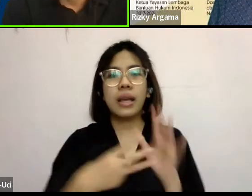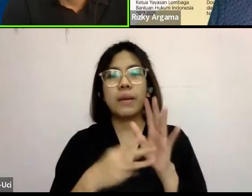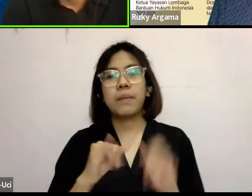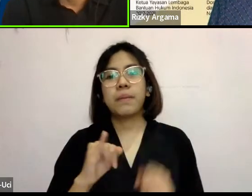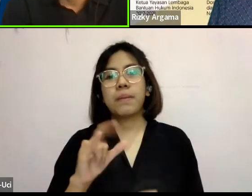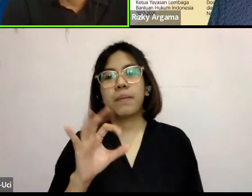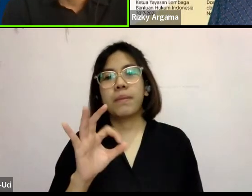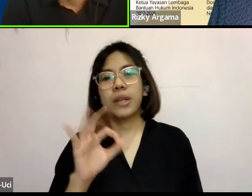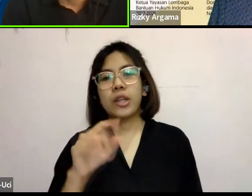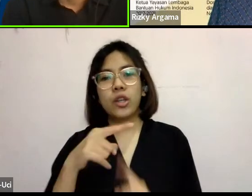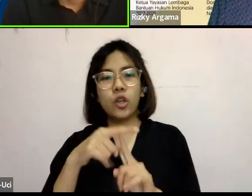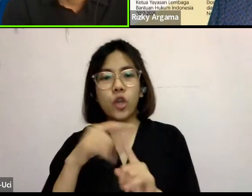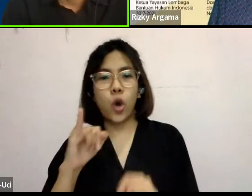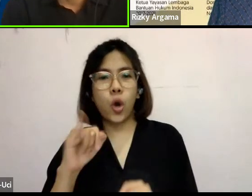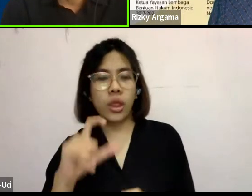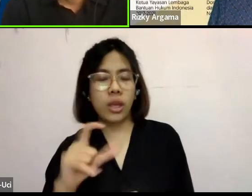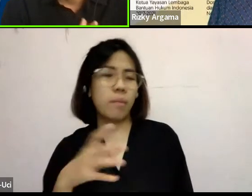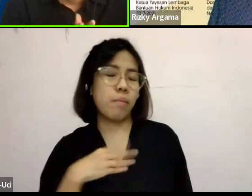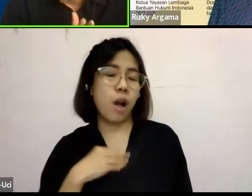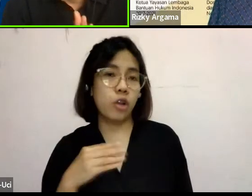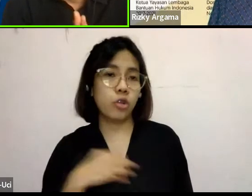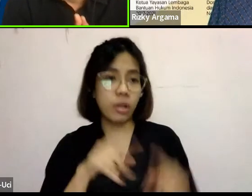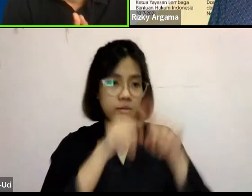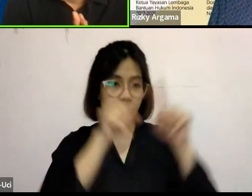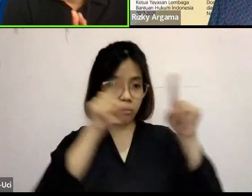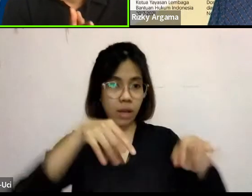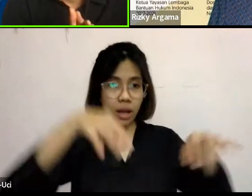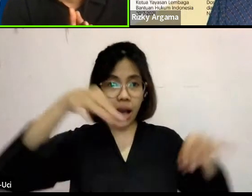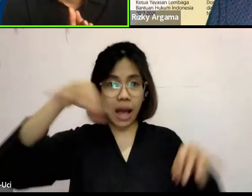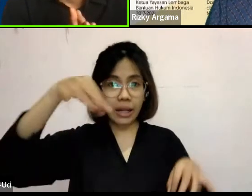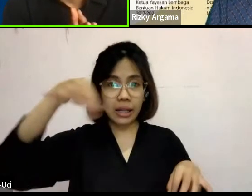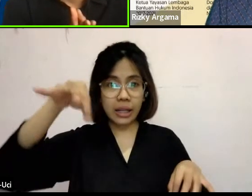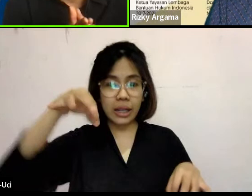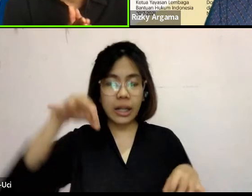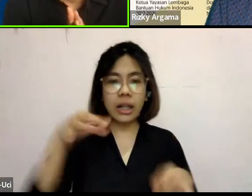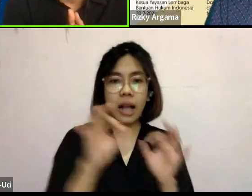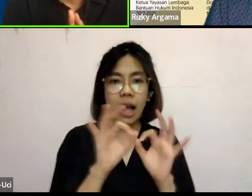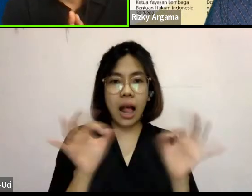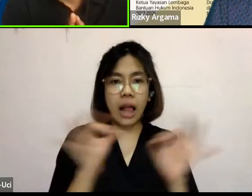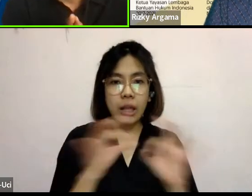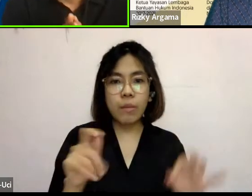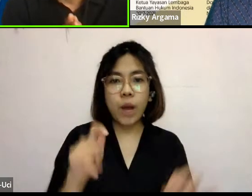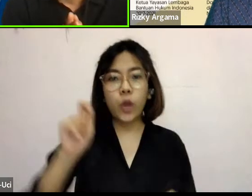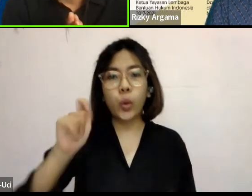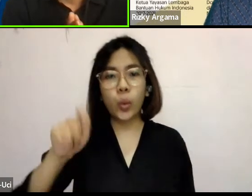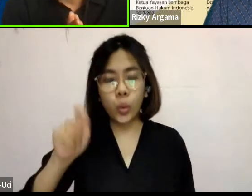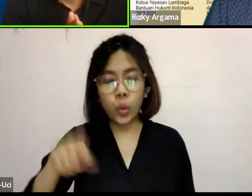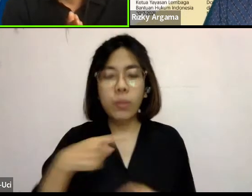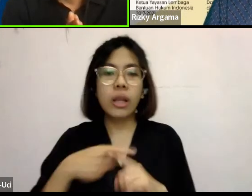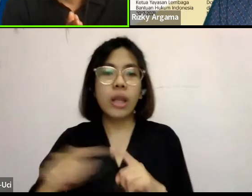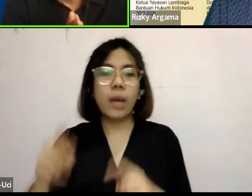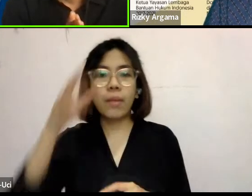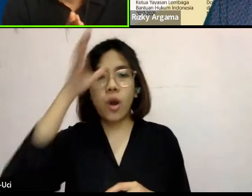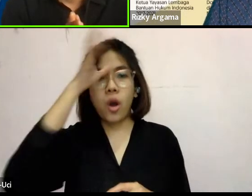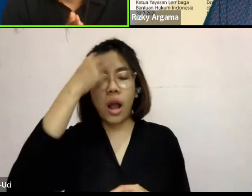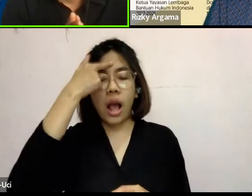sebagai satu kajian tersendiri yang